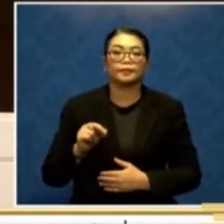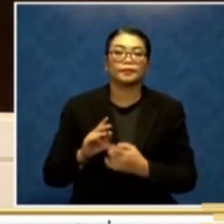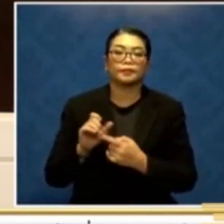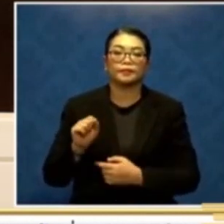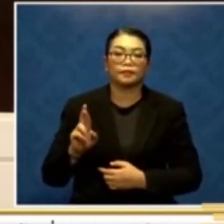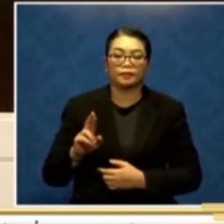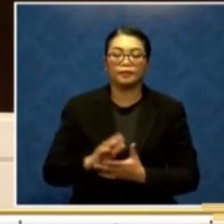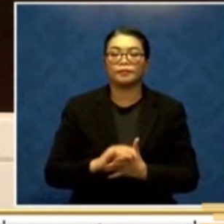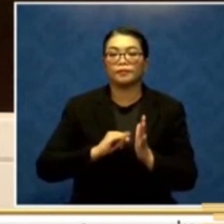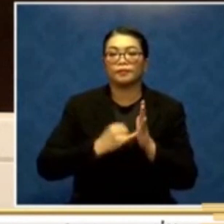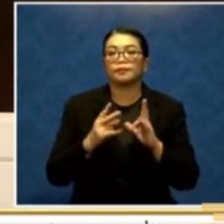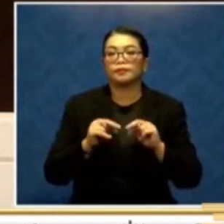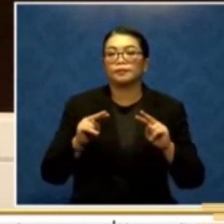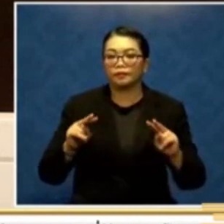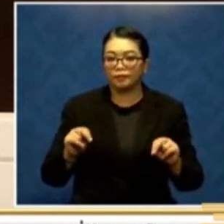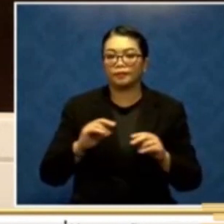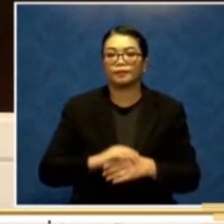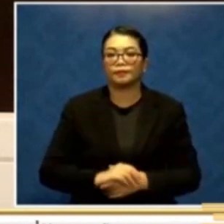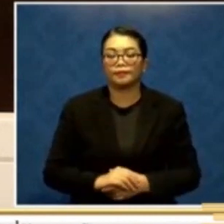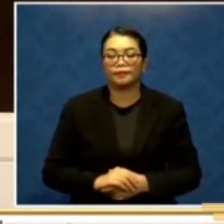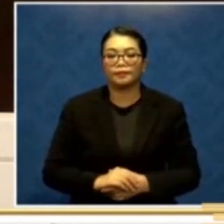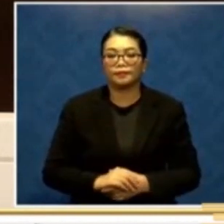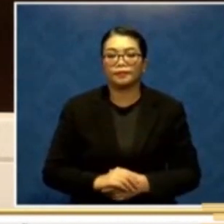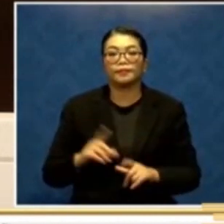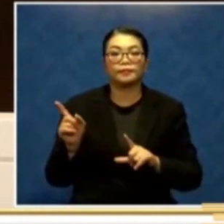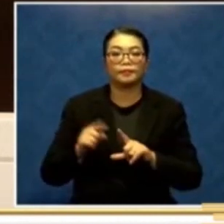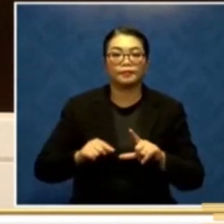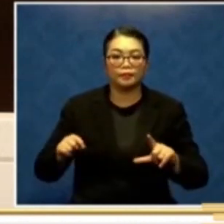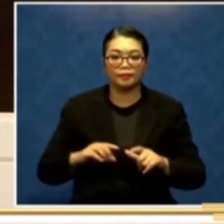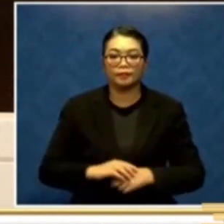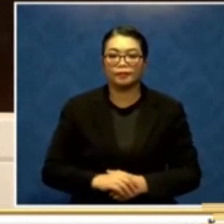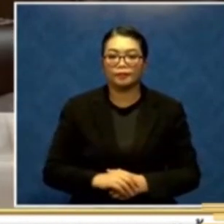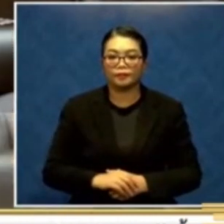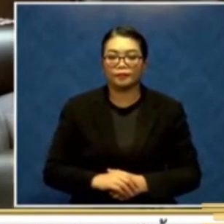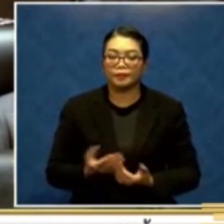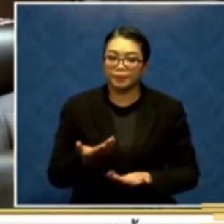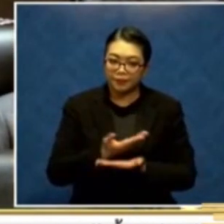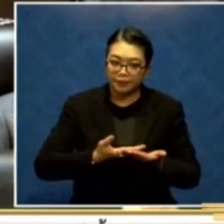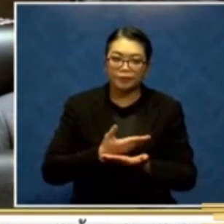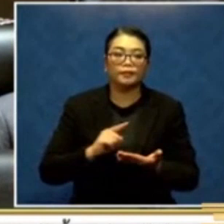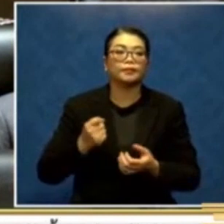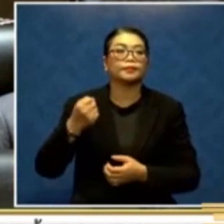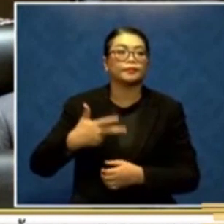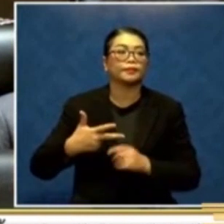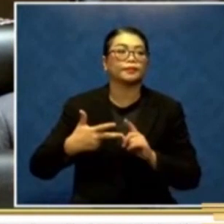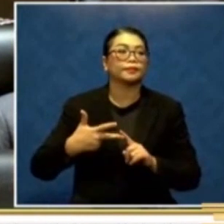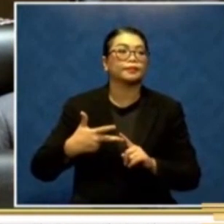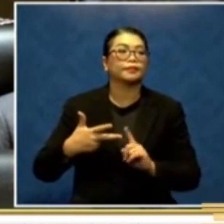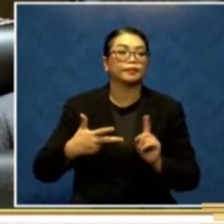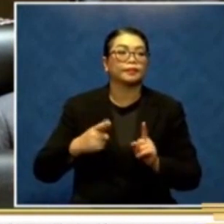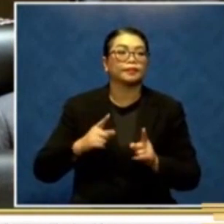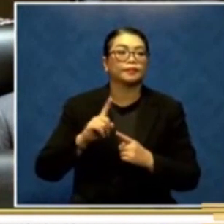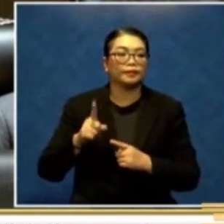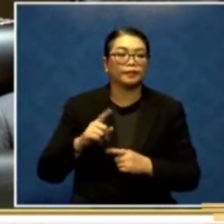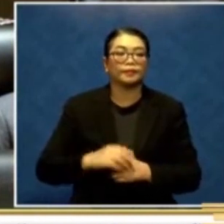าสดอน ชัหับ โลนตะบุรีเกจอเภอบงกัวยะตบบางภาย พักเก้าใก็วัี้ผมมเรภษาหา ร ทฐานจำนวน 3 เรื่องรองที่